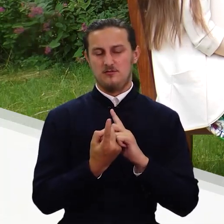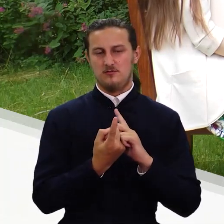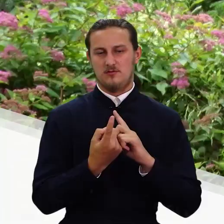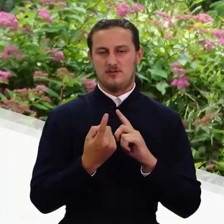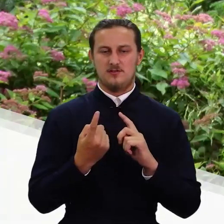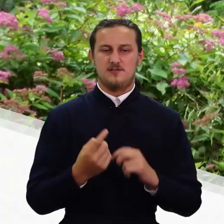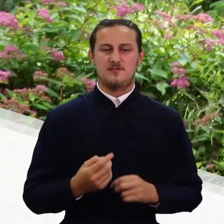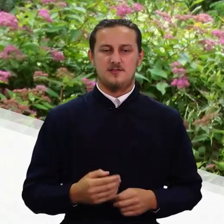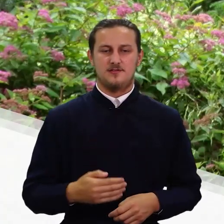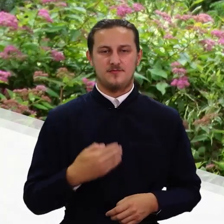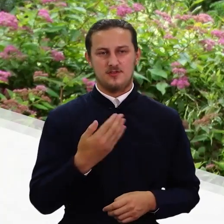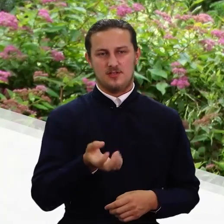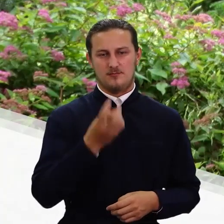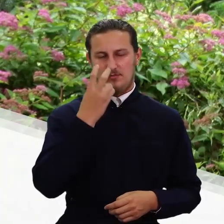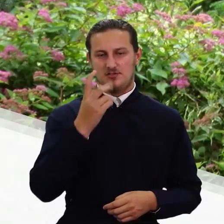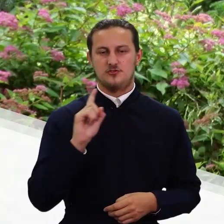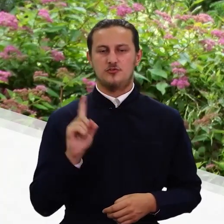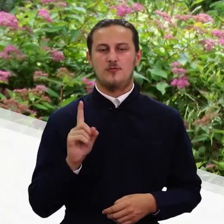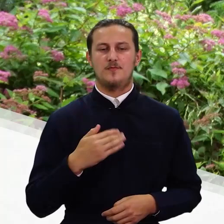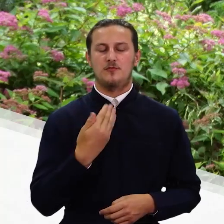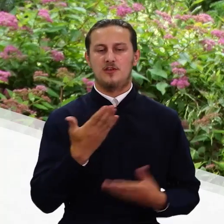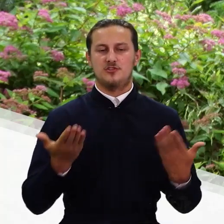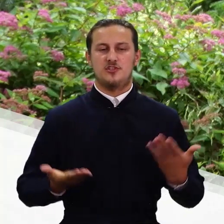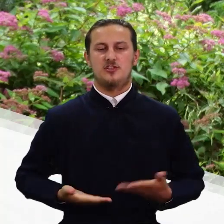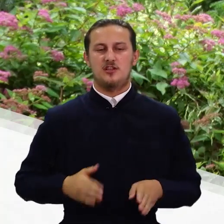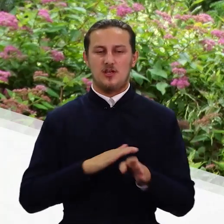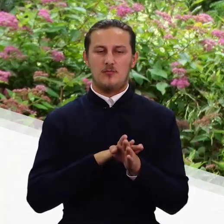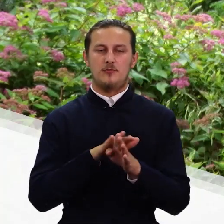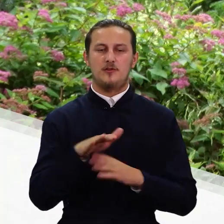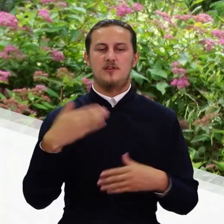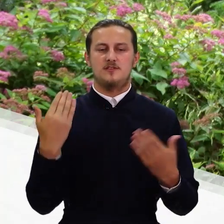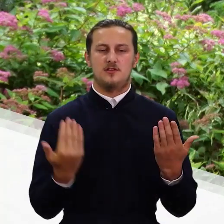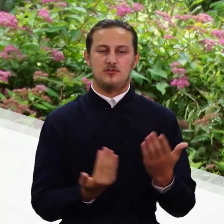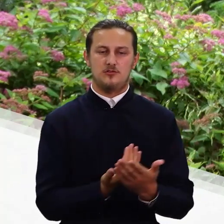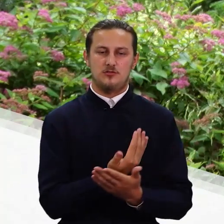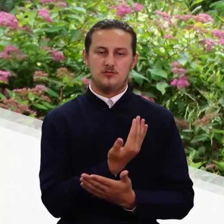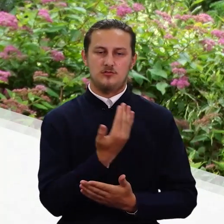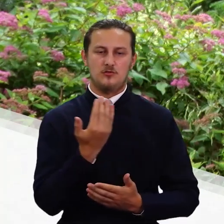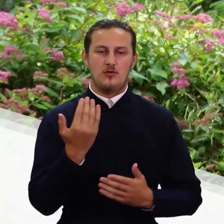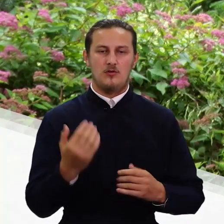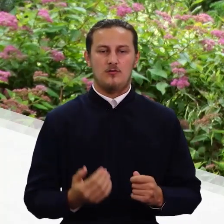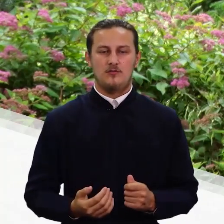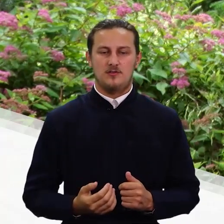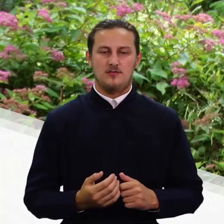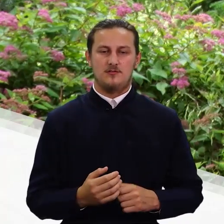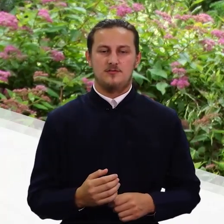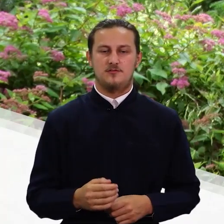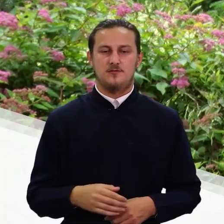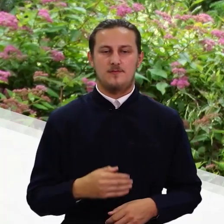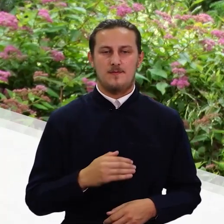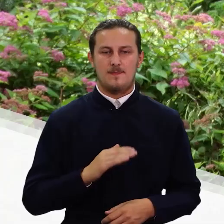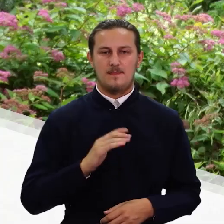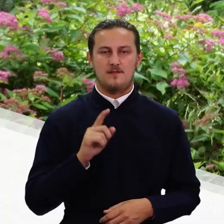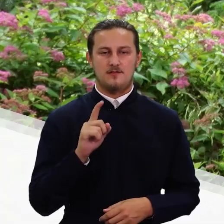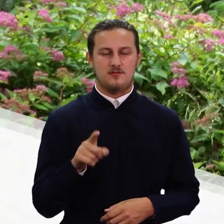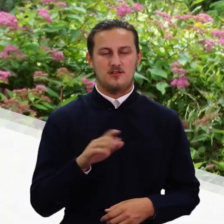вже бачиш, що твоє життя наповнюється новим змістом, новими речами, новими акцентами. Ти не просто зміщуєш